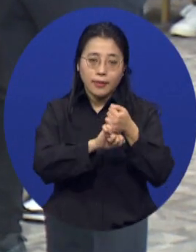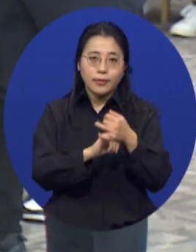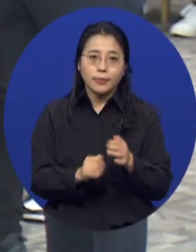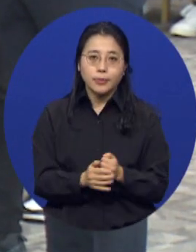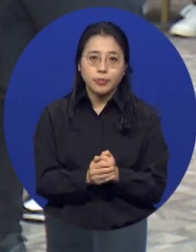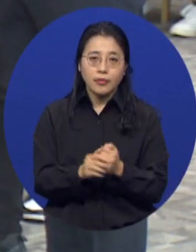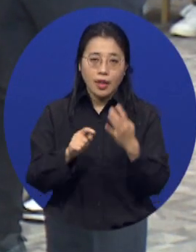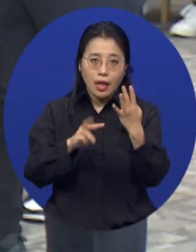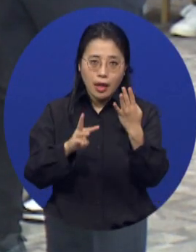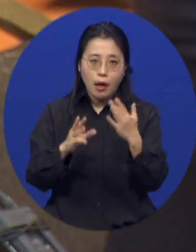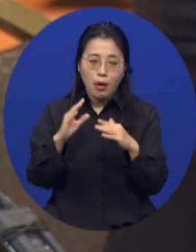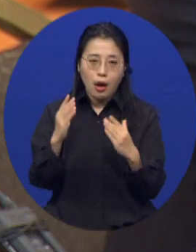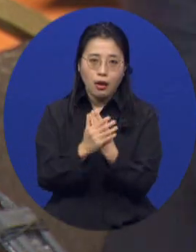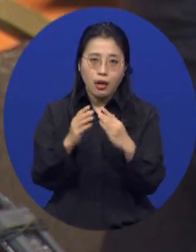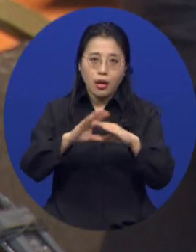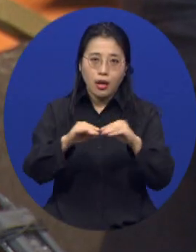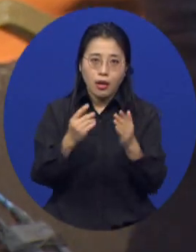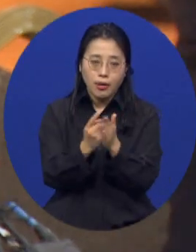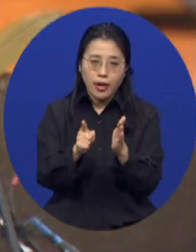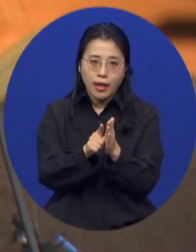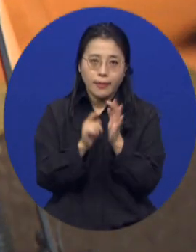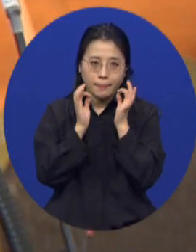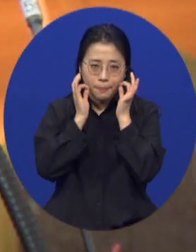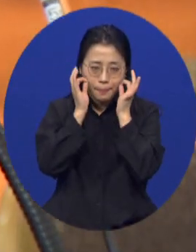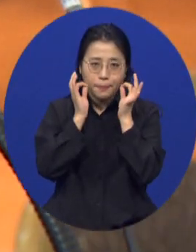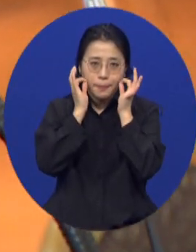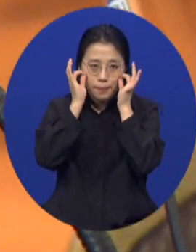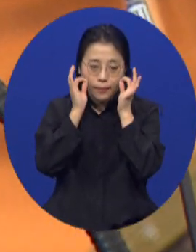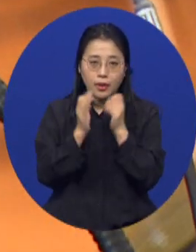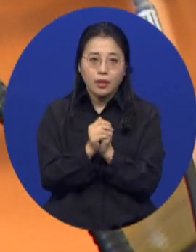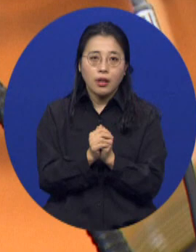4.3의 완전한 해결을 위해 최선을 다하겠다며